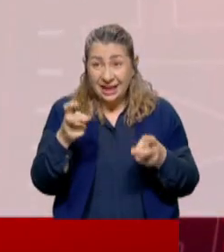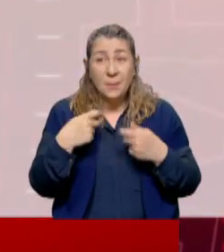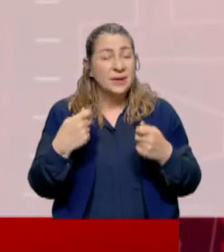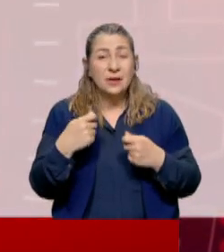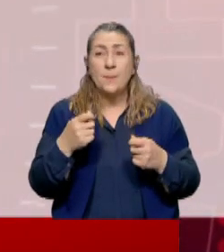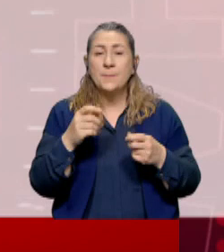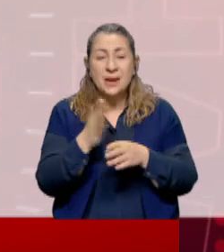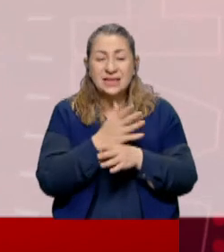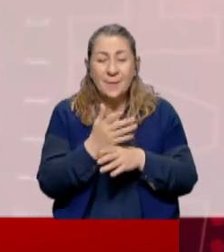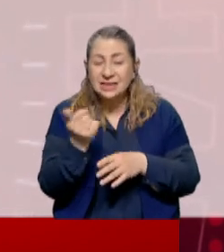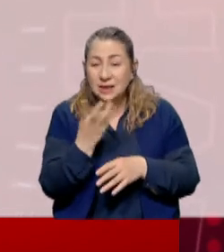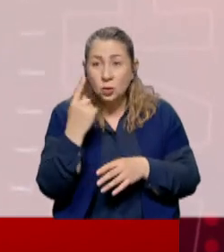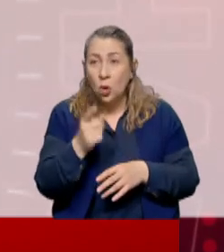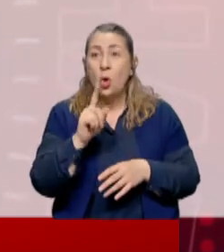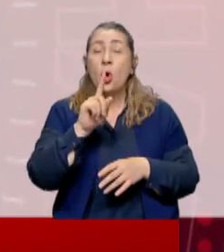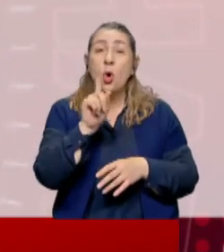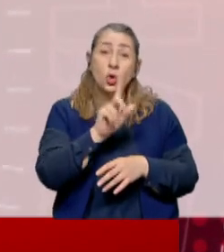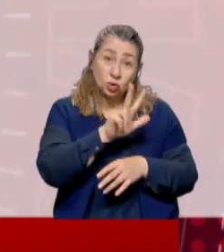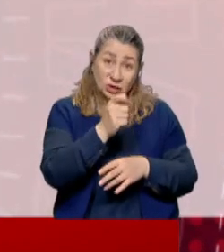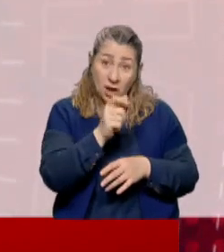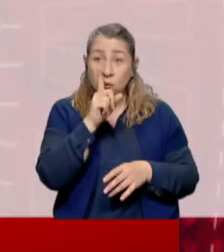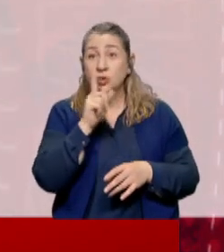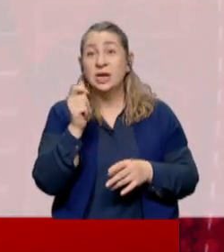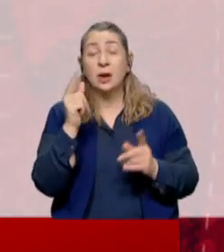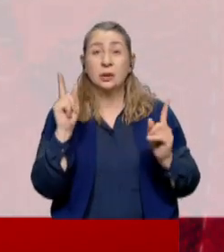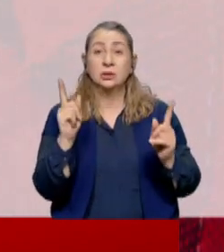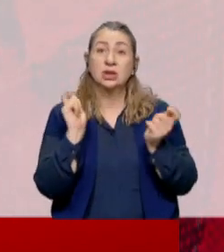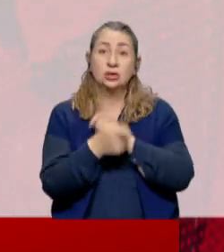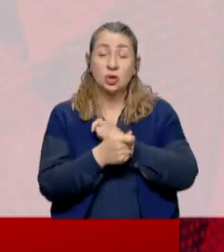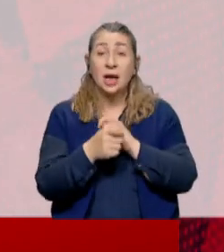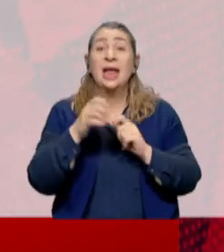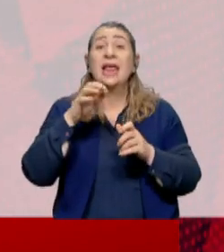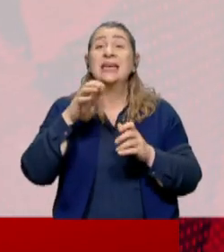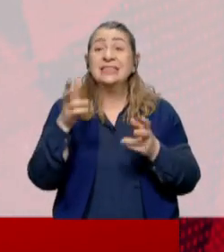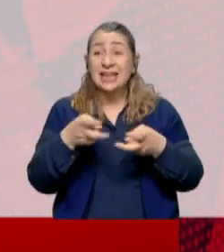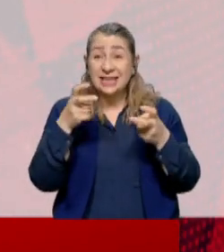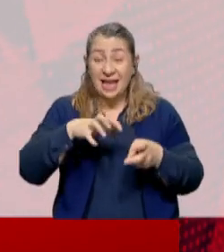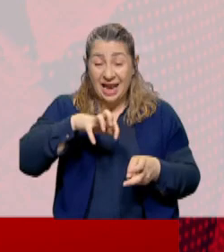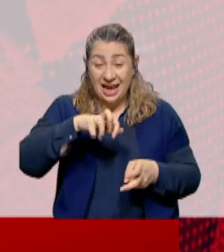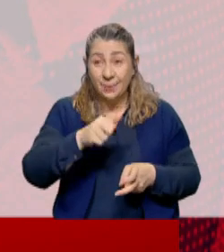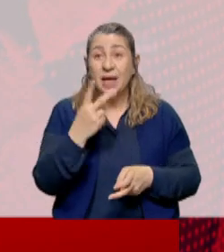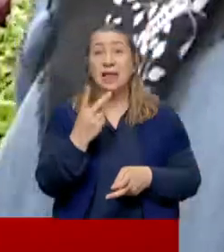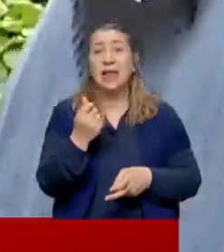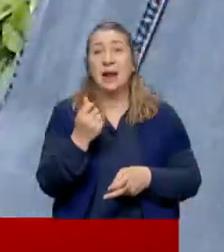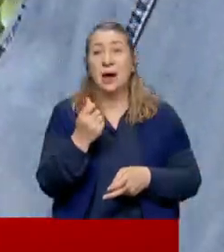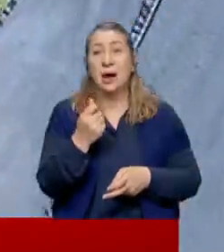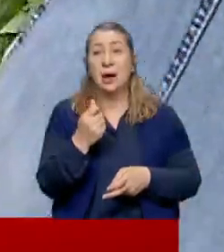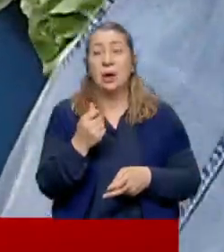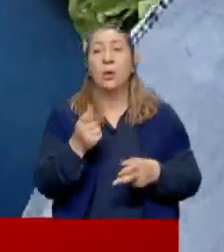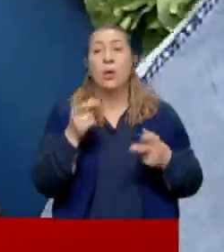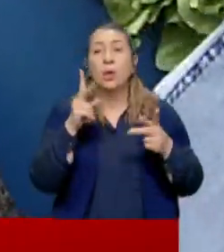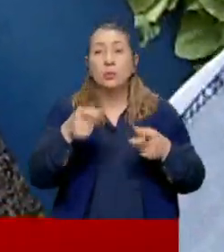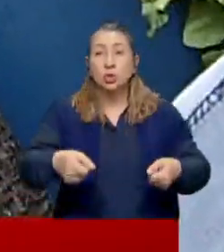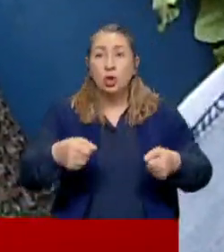maliyeti malzeme sayısına göre otuzla 100 lira arasında değişiyor salataya limon sıkmanın Bedeli 2 lira da